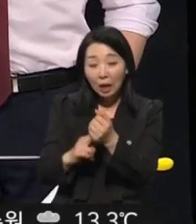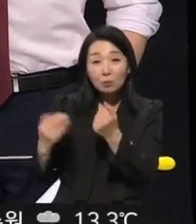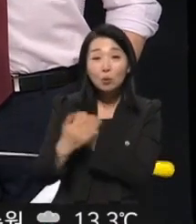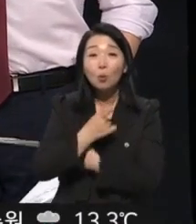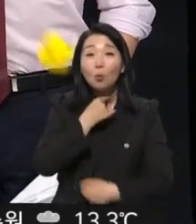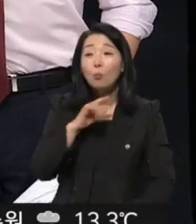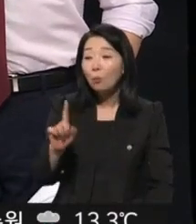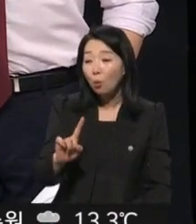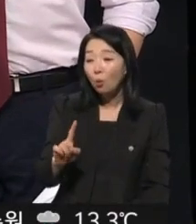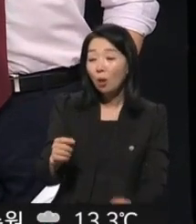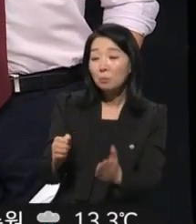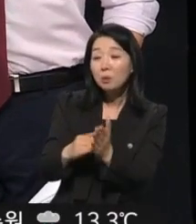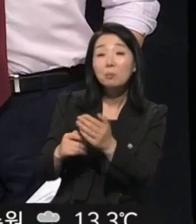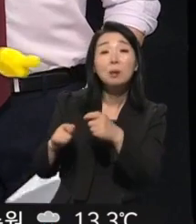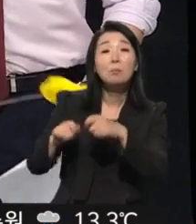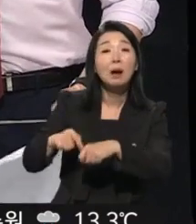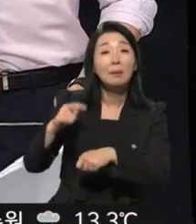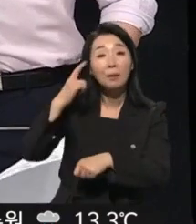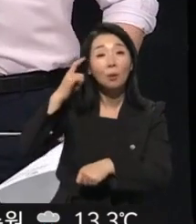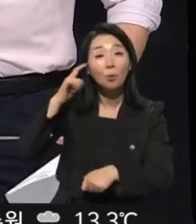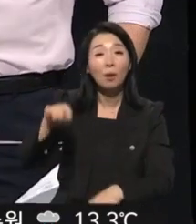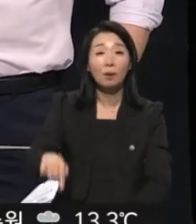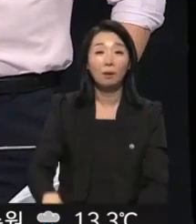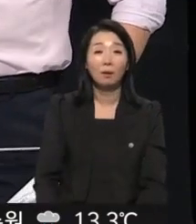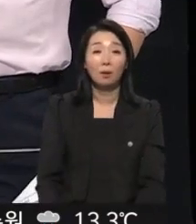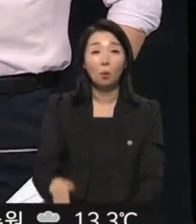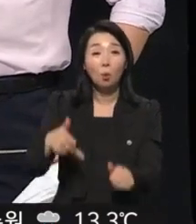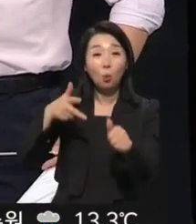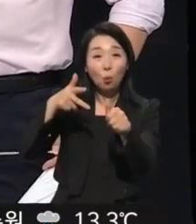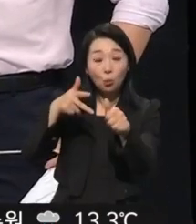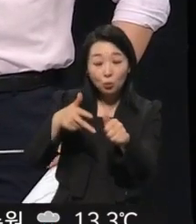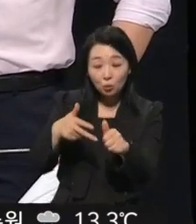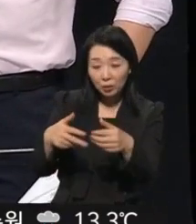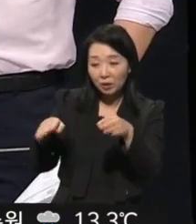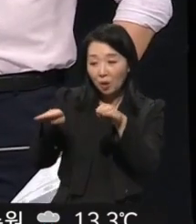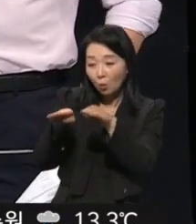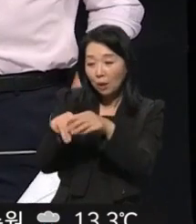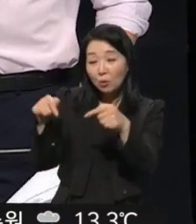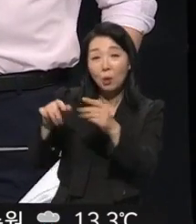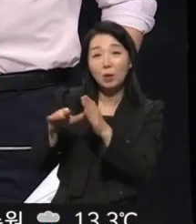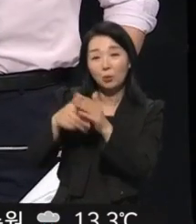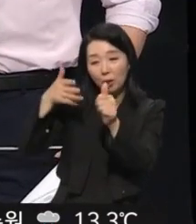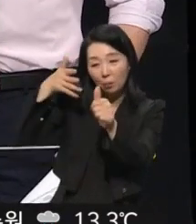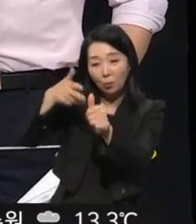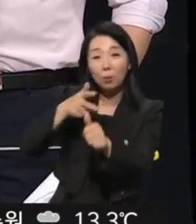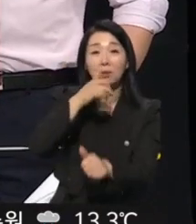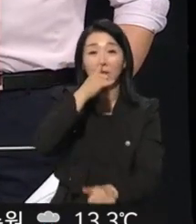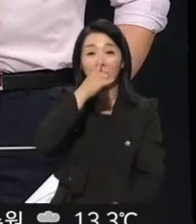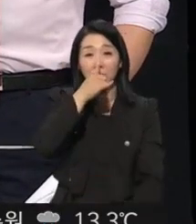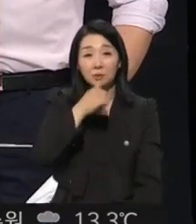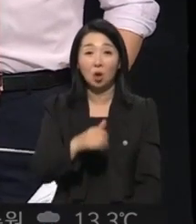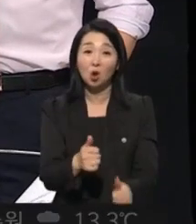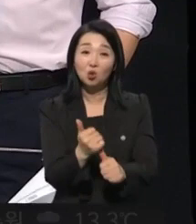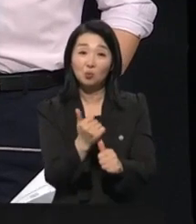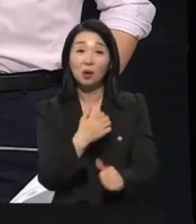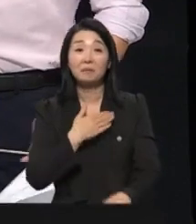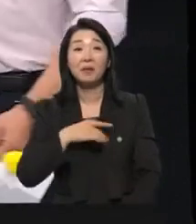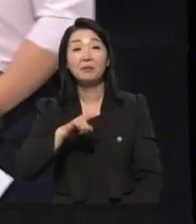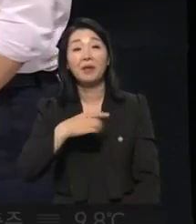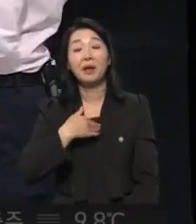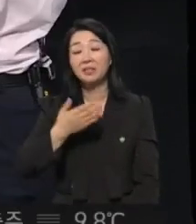했는데요. 오늘 주민은 지난 금요일 관저 회동에 포커스를 맞춰볼까 합니다. 부제는 나는